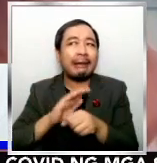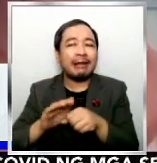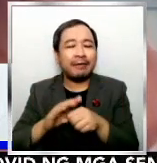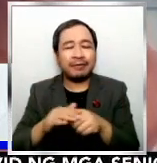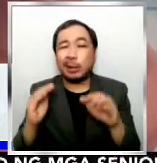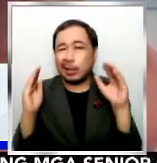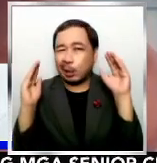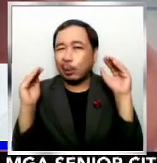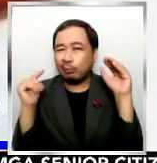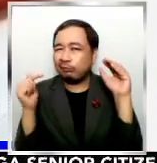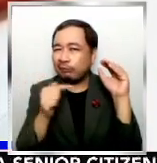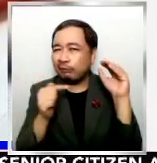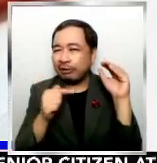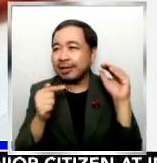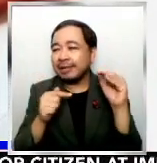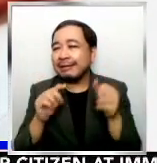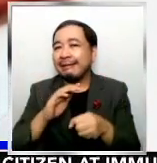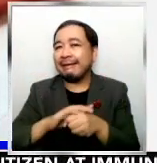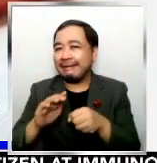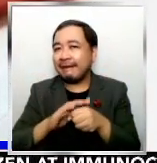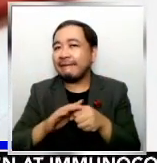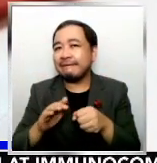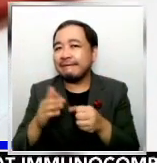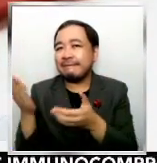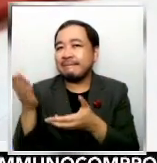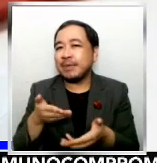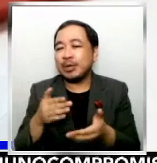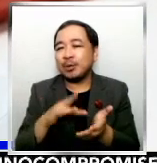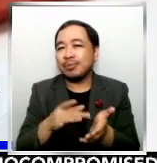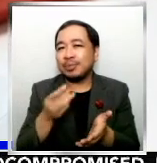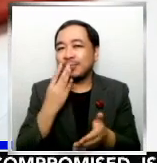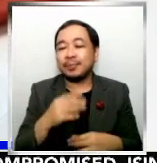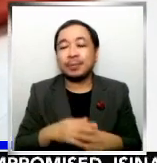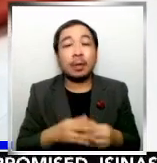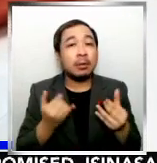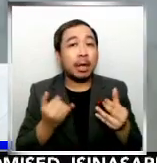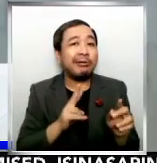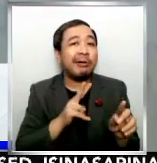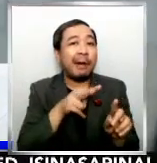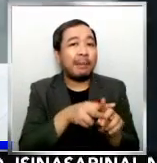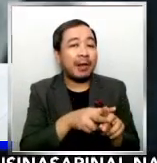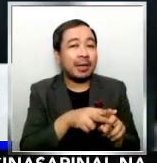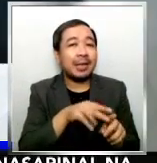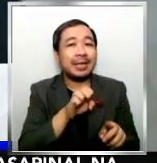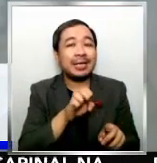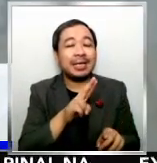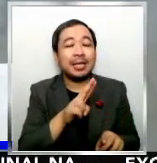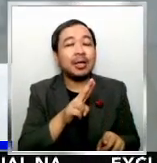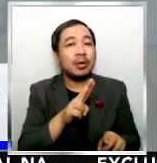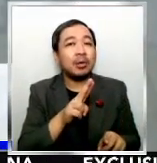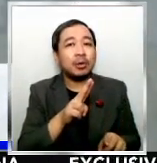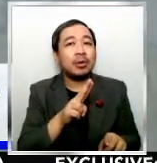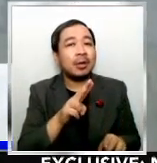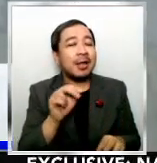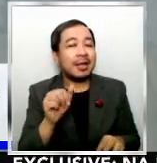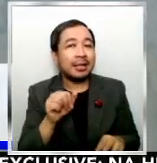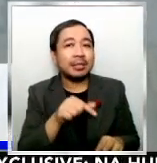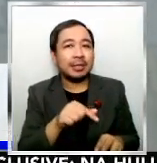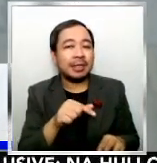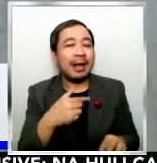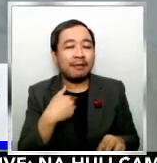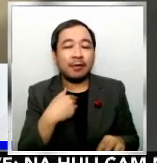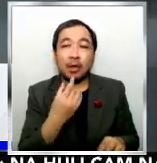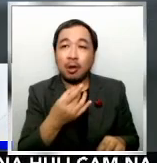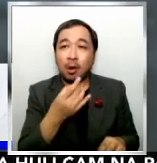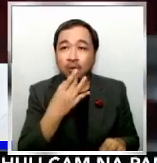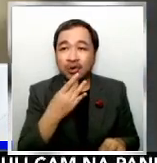Hopefully magiging adequate yung supply. Nag-apply na ng emergency use authorization ng Merck sa FDA. May oral antiviral drug din ng Pfizer pero